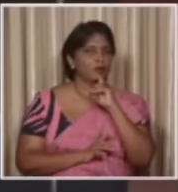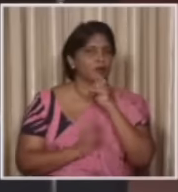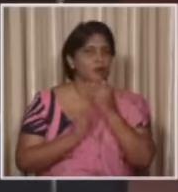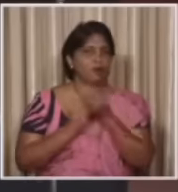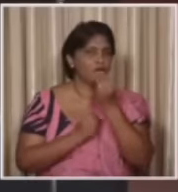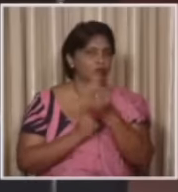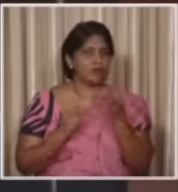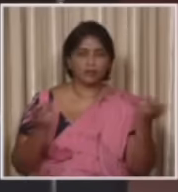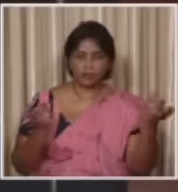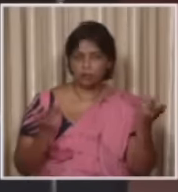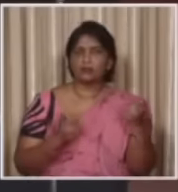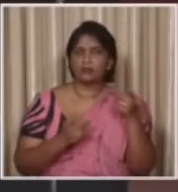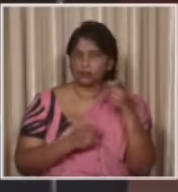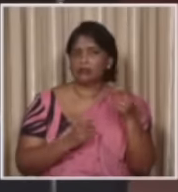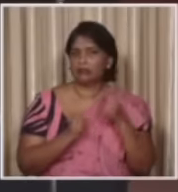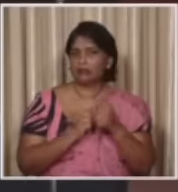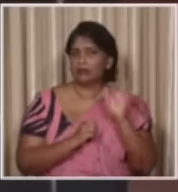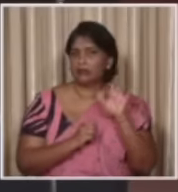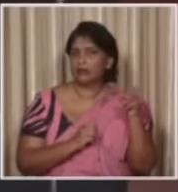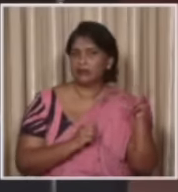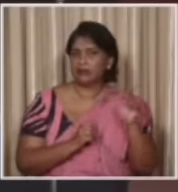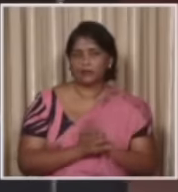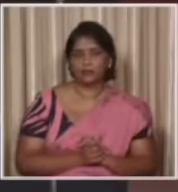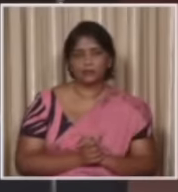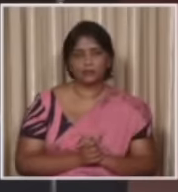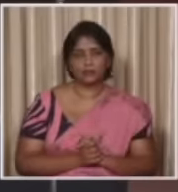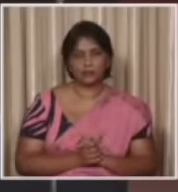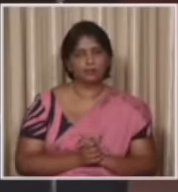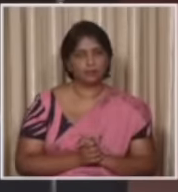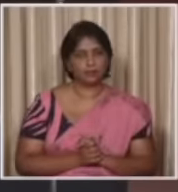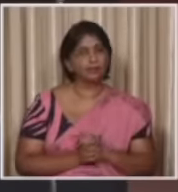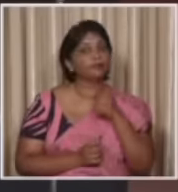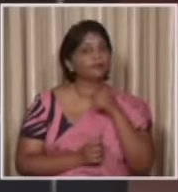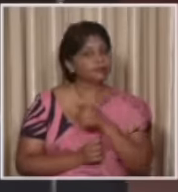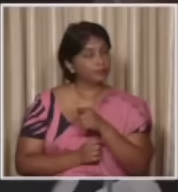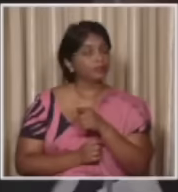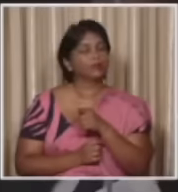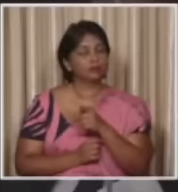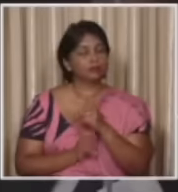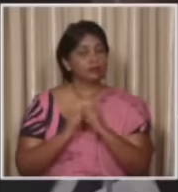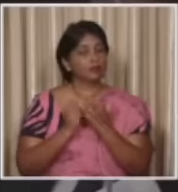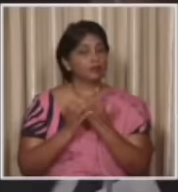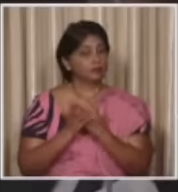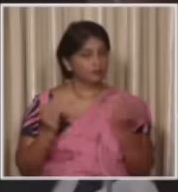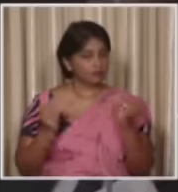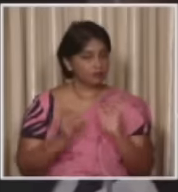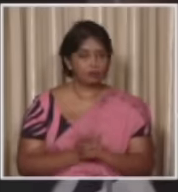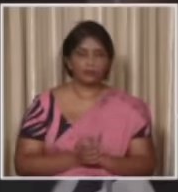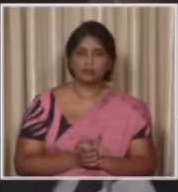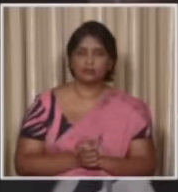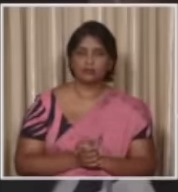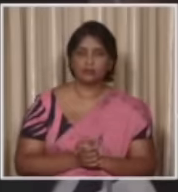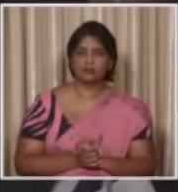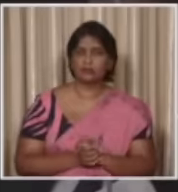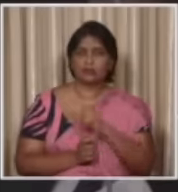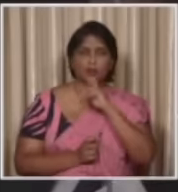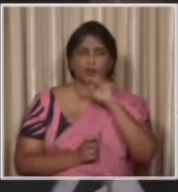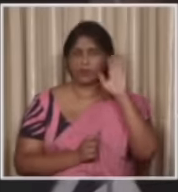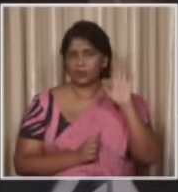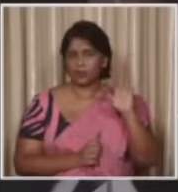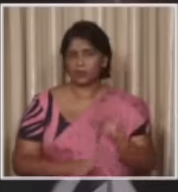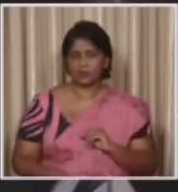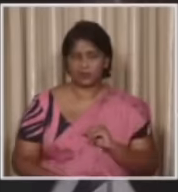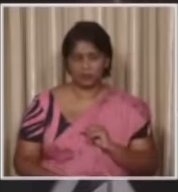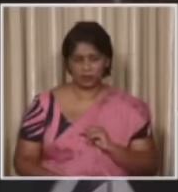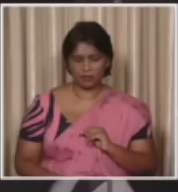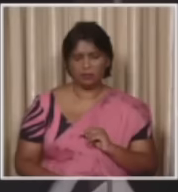you we must find remedy for that. that is of course the discretion of the supreme courts මතුමා කාලය අවසන්